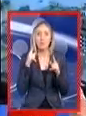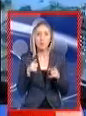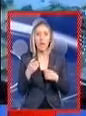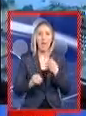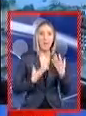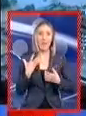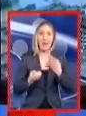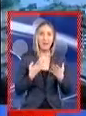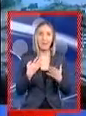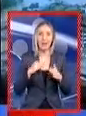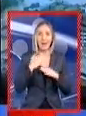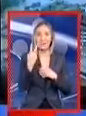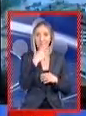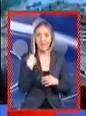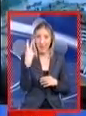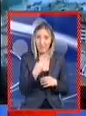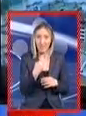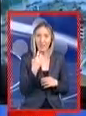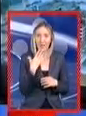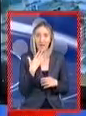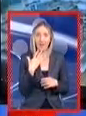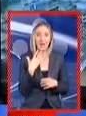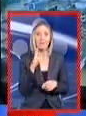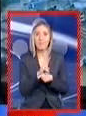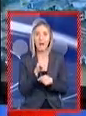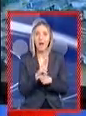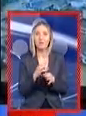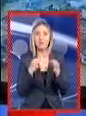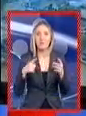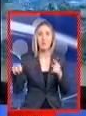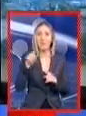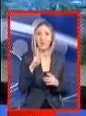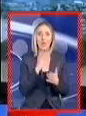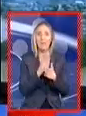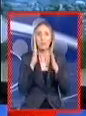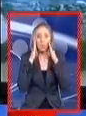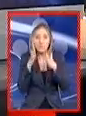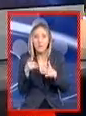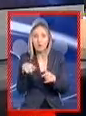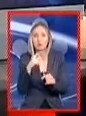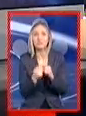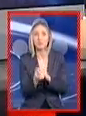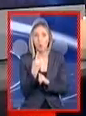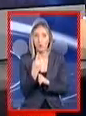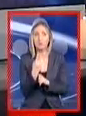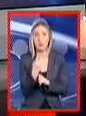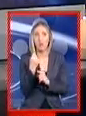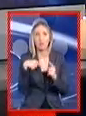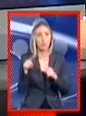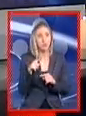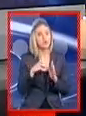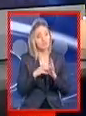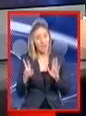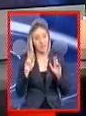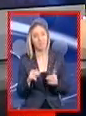energiju kasnije, za dve nedelje, kada ne bude više pažnja javnosti usmjerena na sve ono što se dogodilo, ali ti ljudi dalje neće imati krove, ti ljudi neće